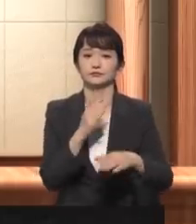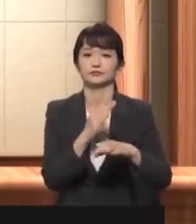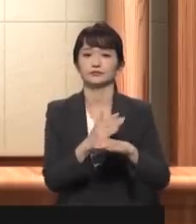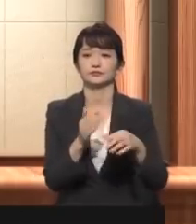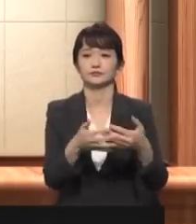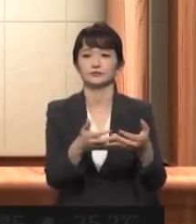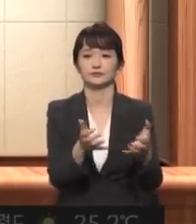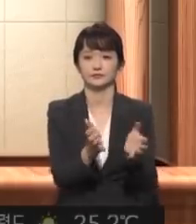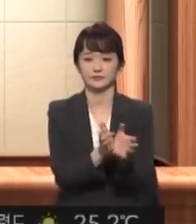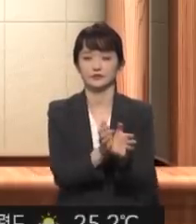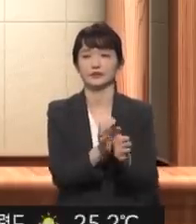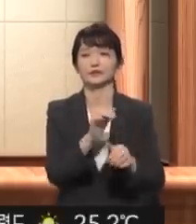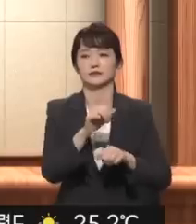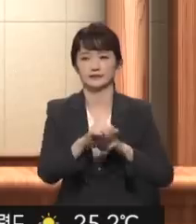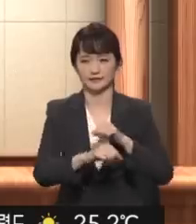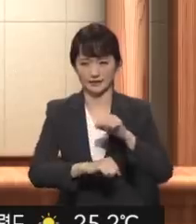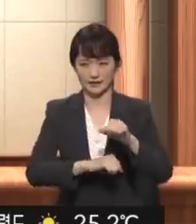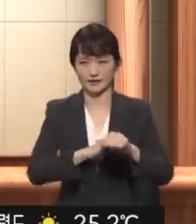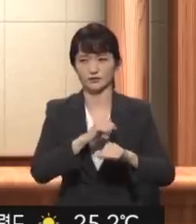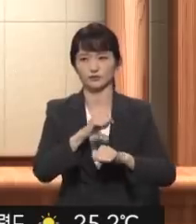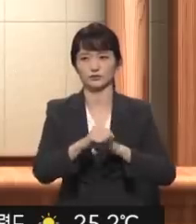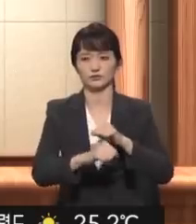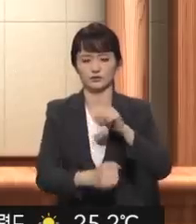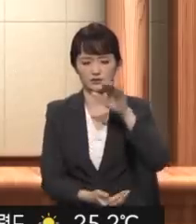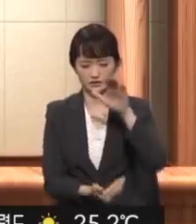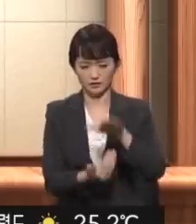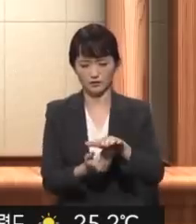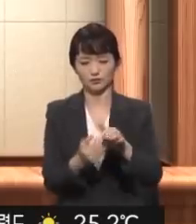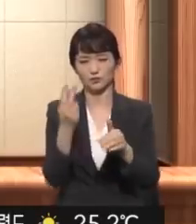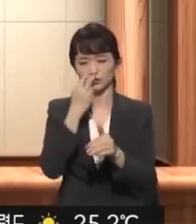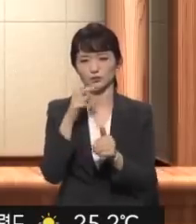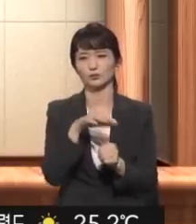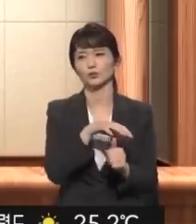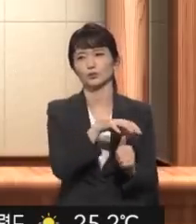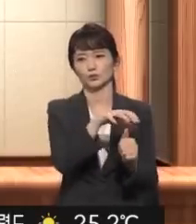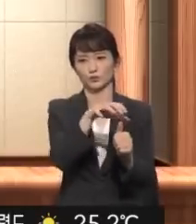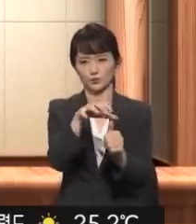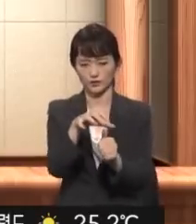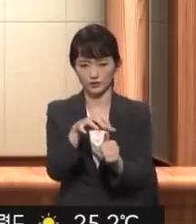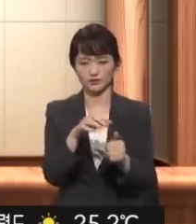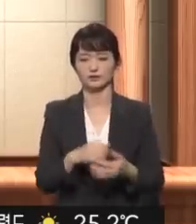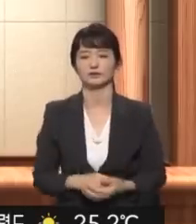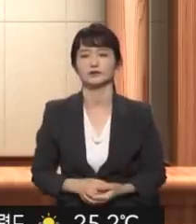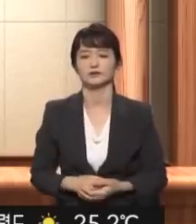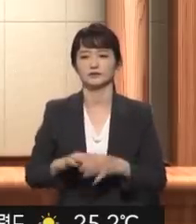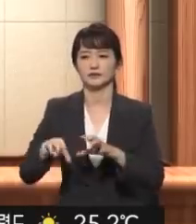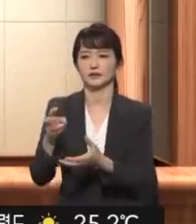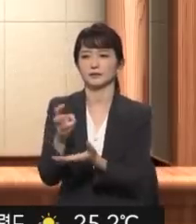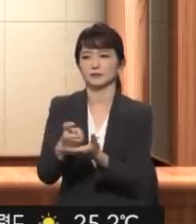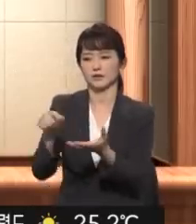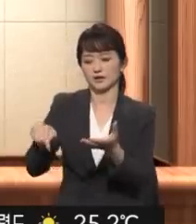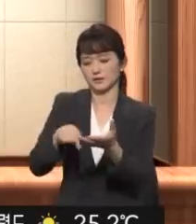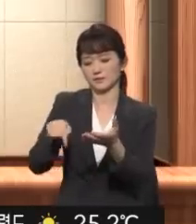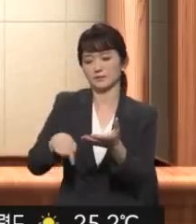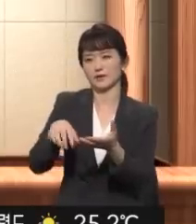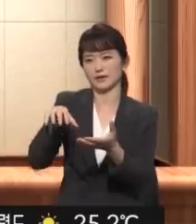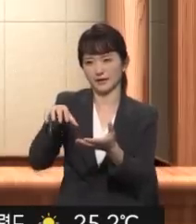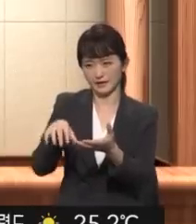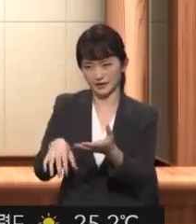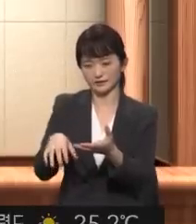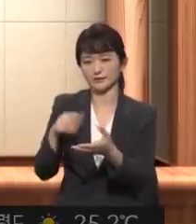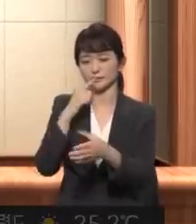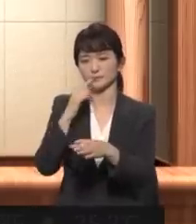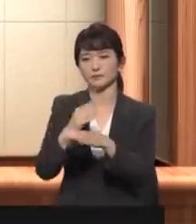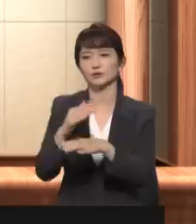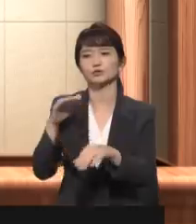자유는 최대한 보장돼야 1 정당을 동안 헌법 제 뚜레 안에서 민주적 이루어 자란다 그래서 민주적